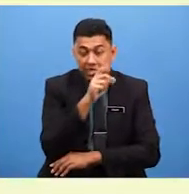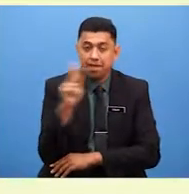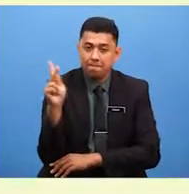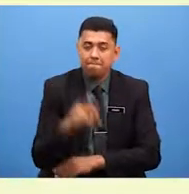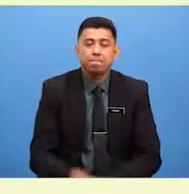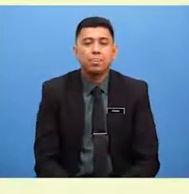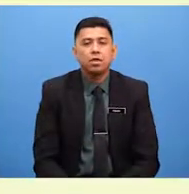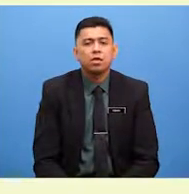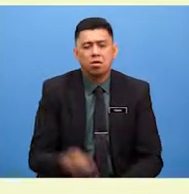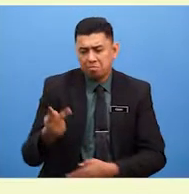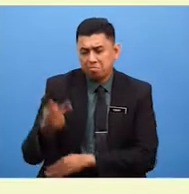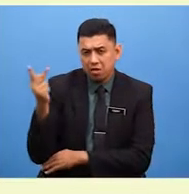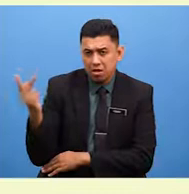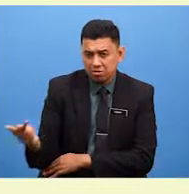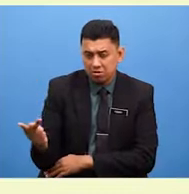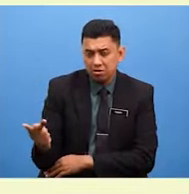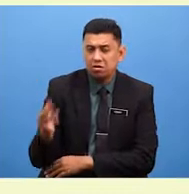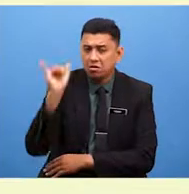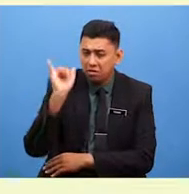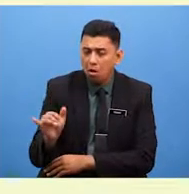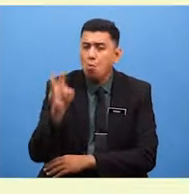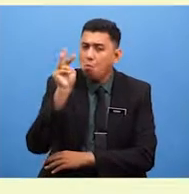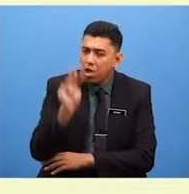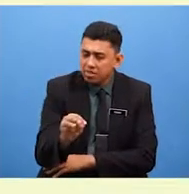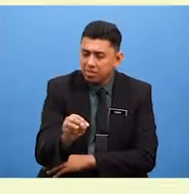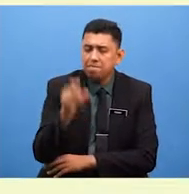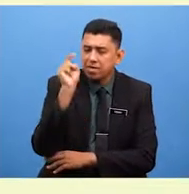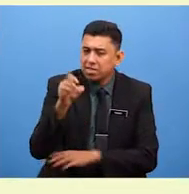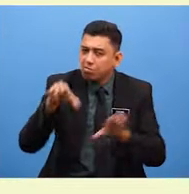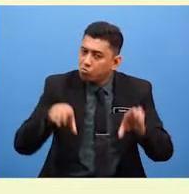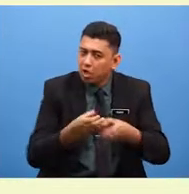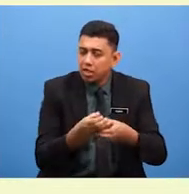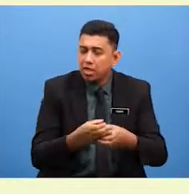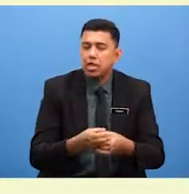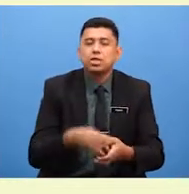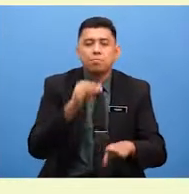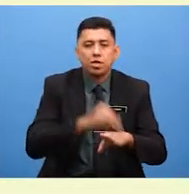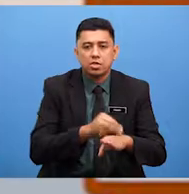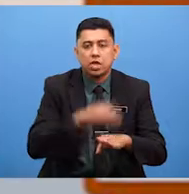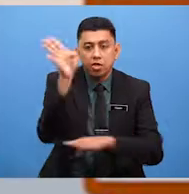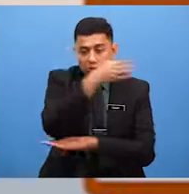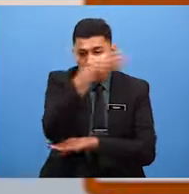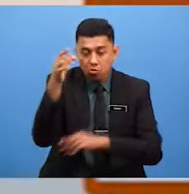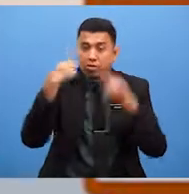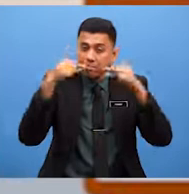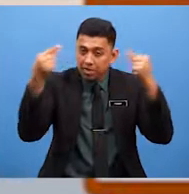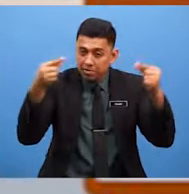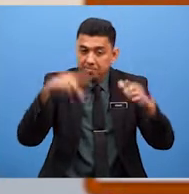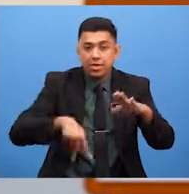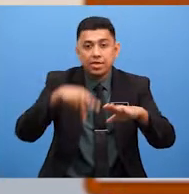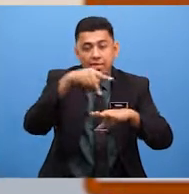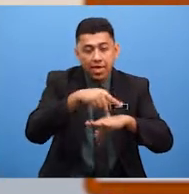adalah perkara yang wajib kita lakukan semasa jalur gemilang dinaikkan. Jalur